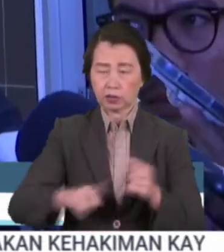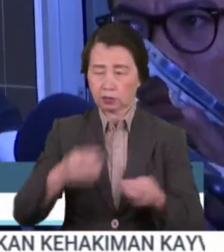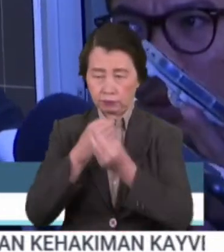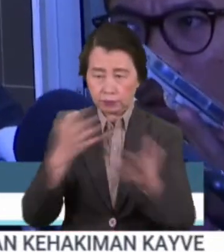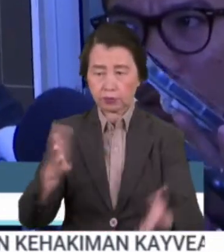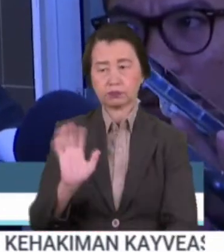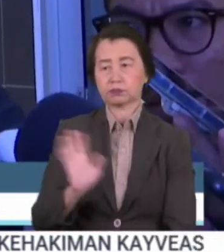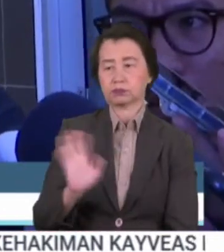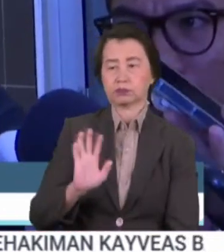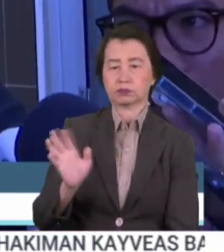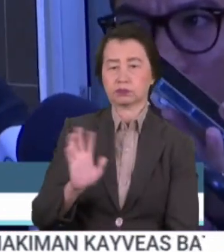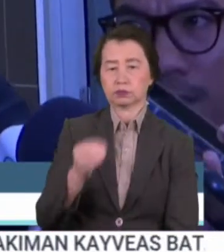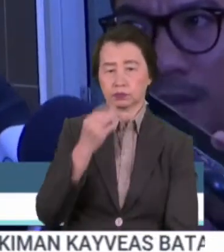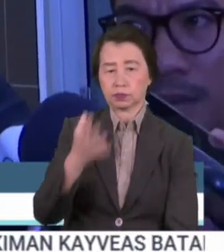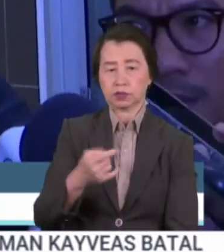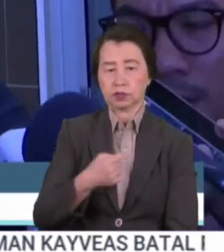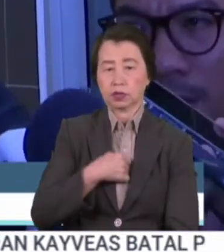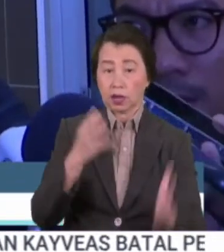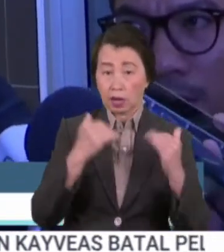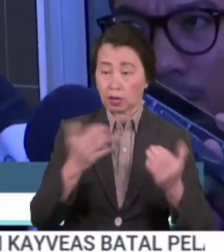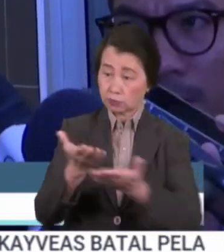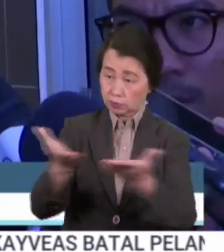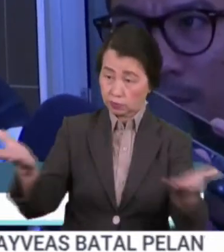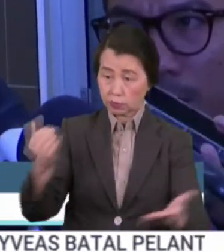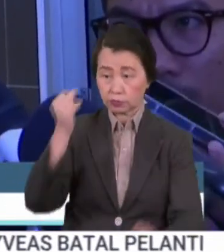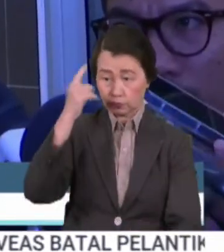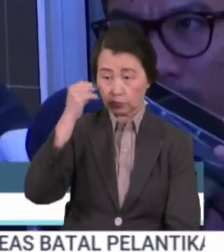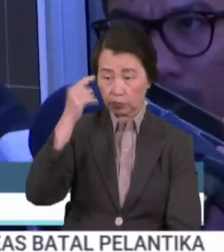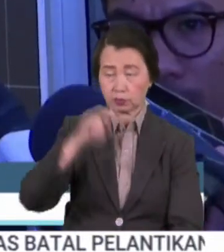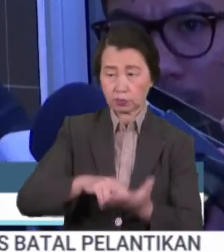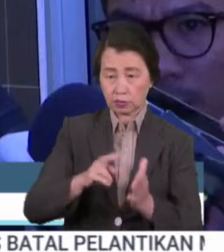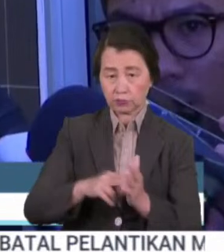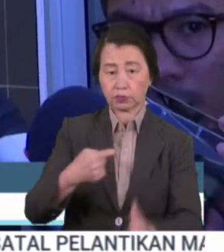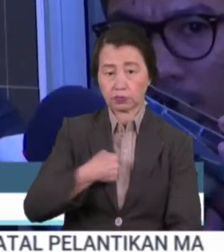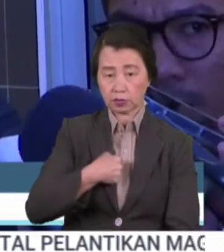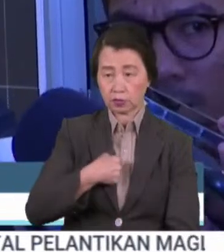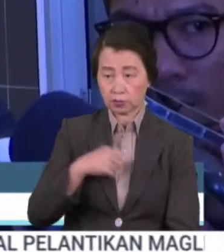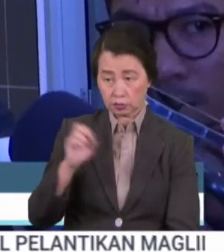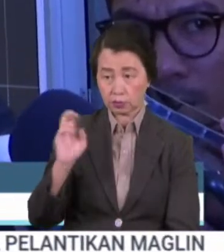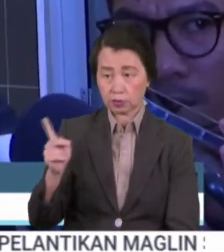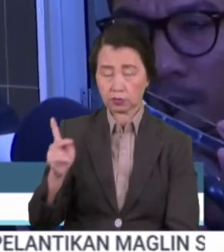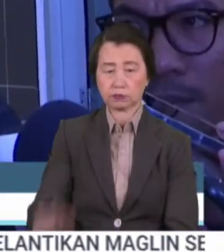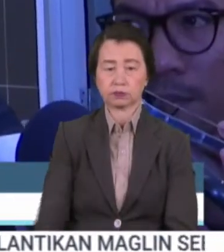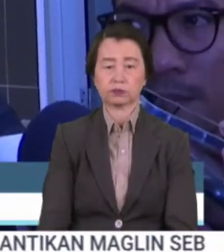tidak boleh diini Saya harap kamu semua paham lah maksud saya ya